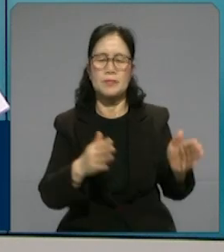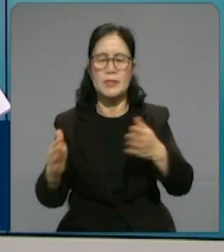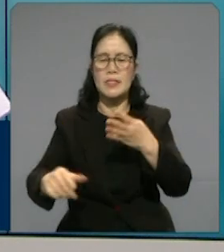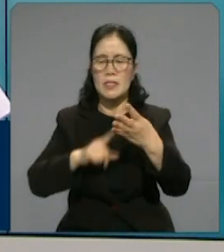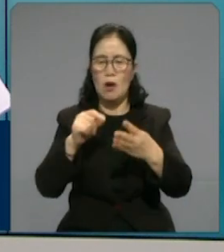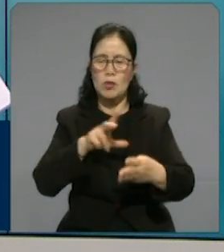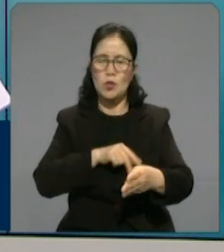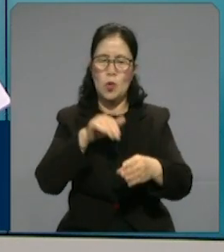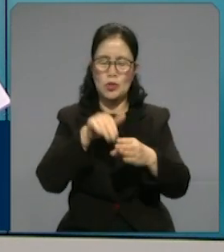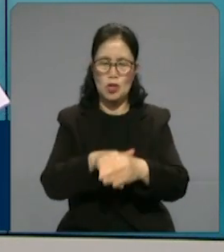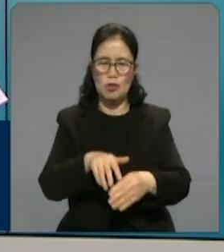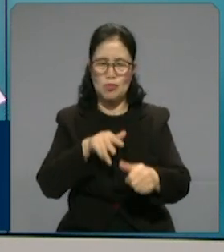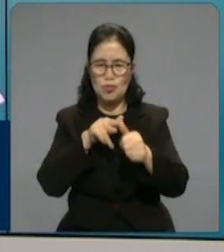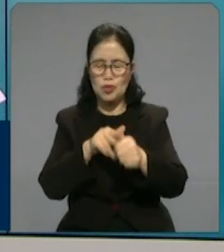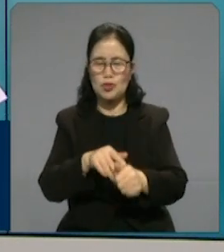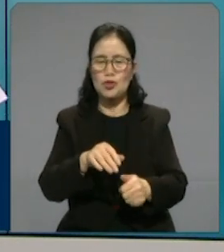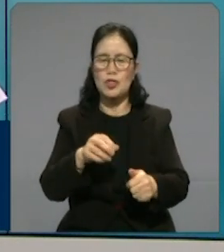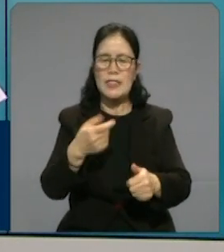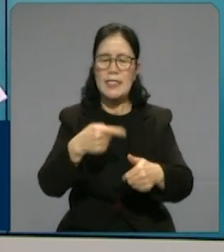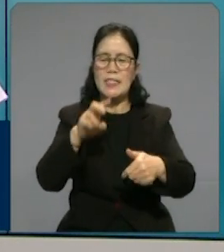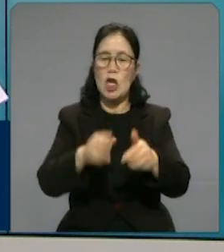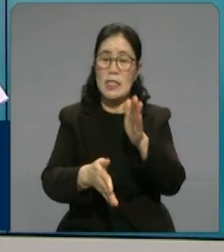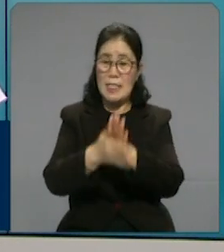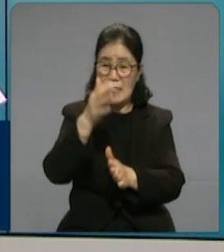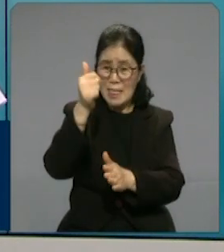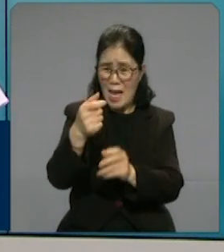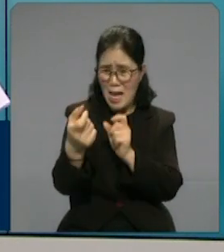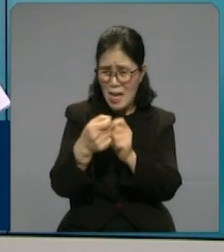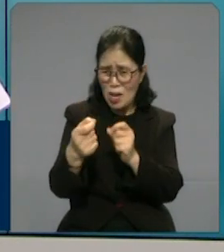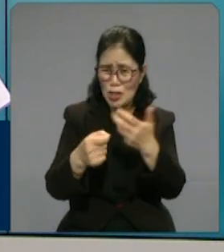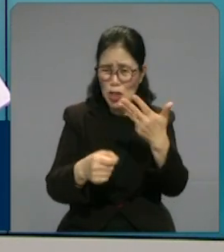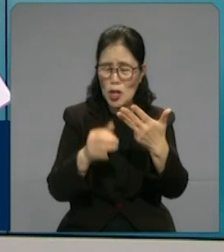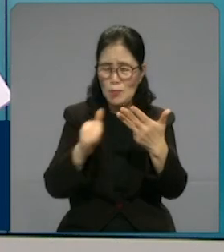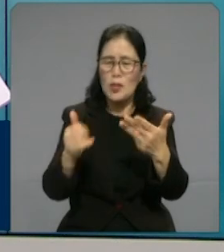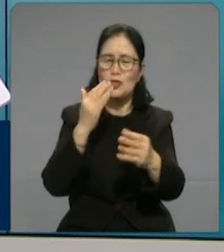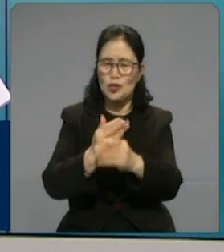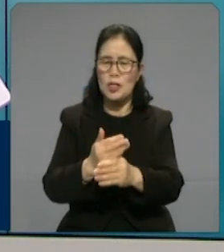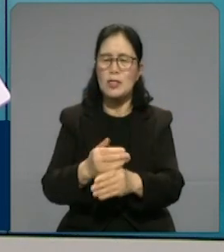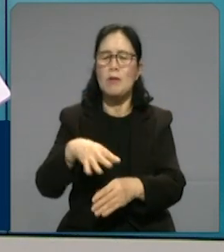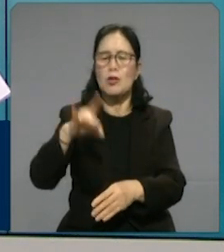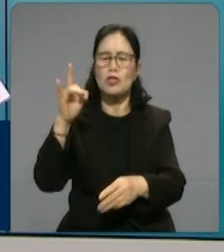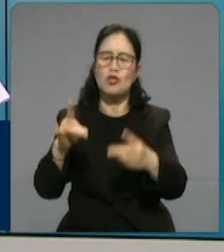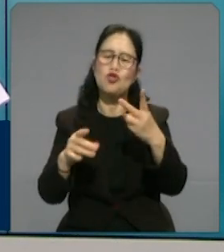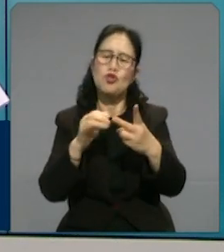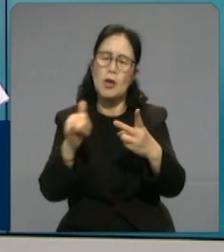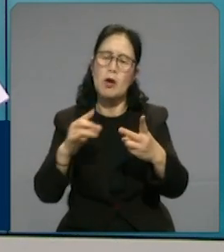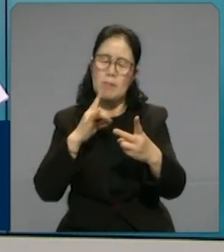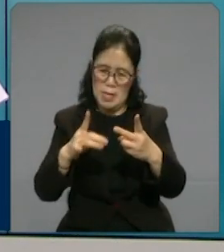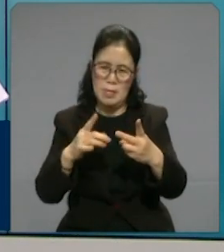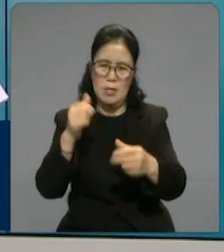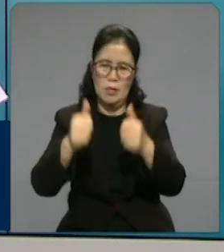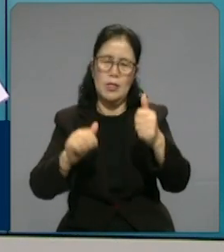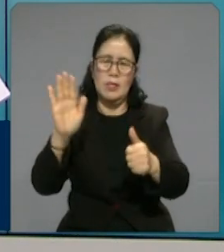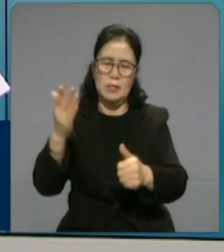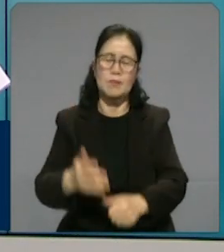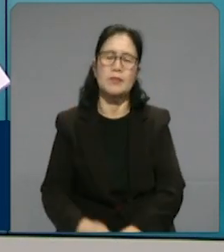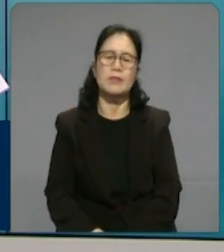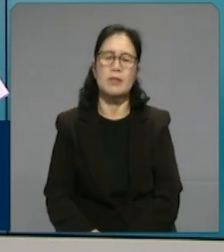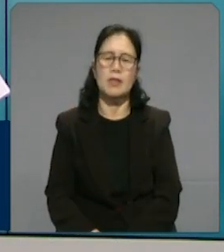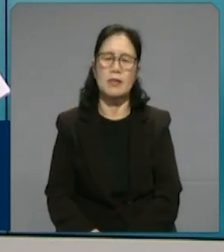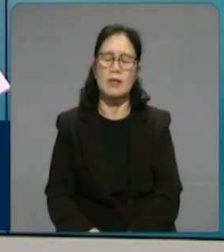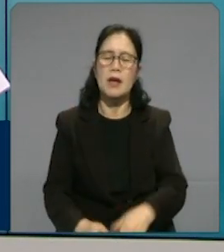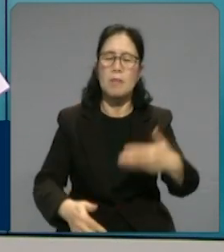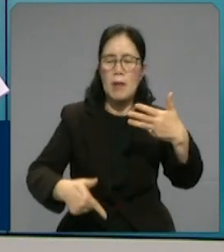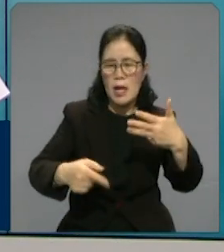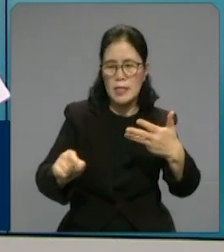4월 총선에 출사표를 낸 유정복 인천시장 측근 8명 중에선 일단 2명만 본선에 올라가게 됐습니다. 민선